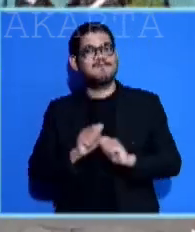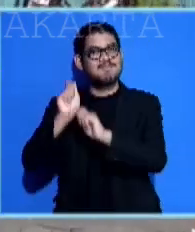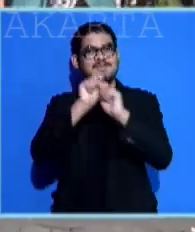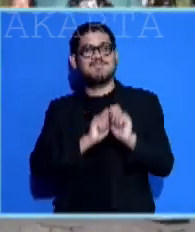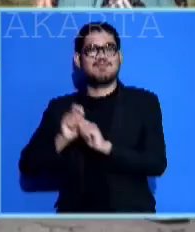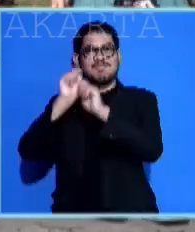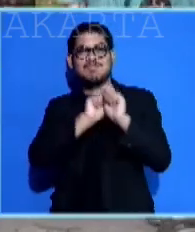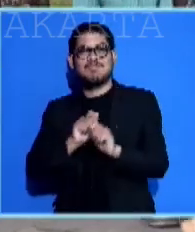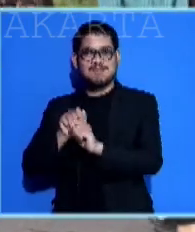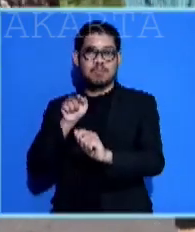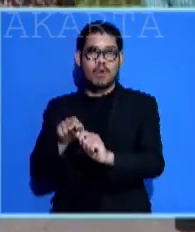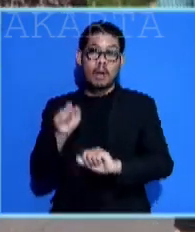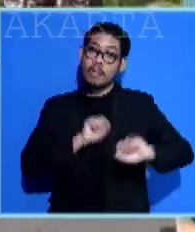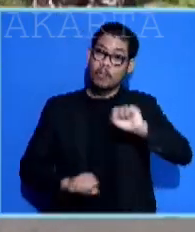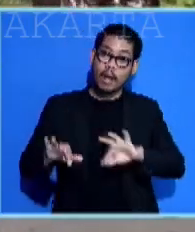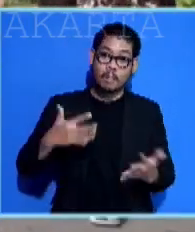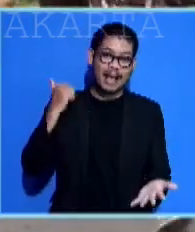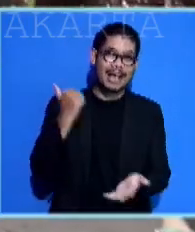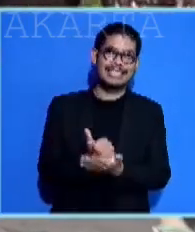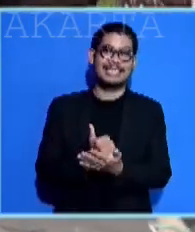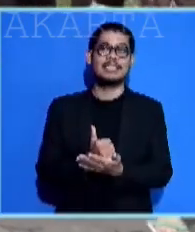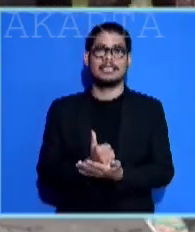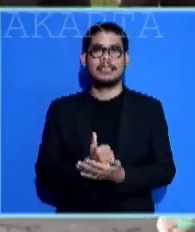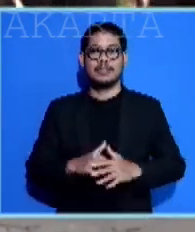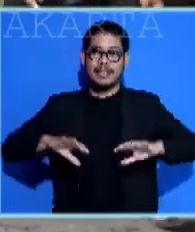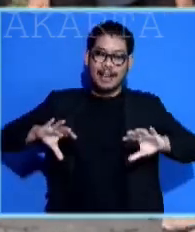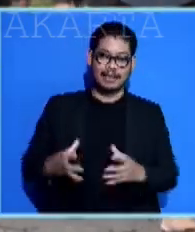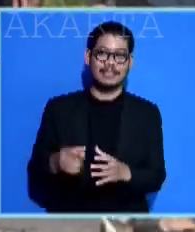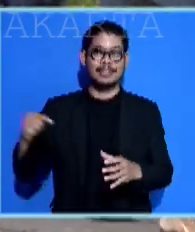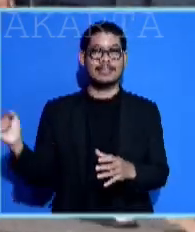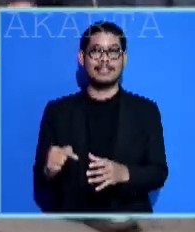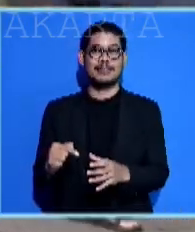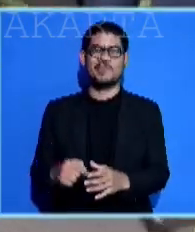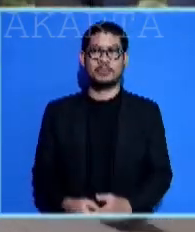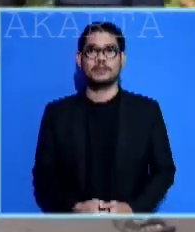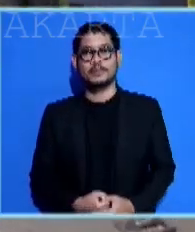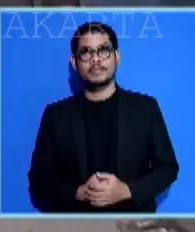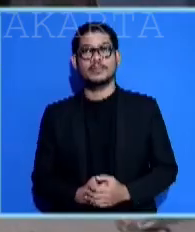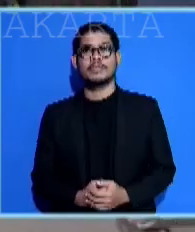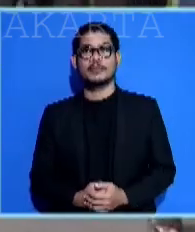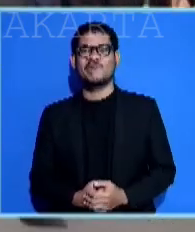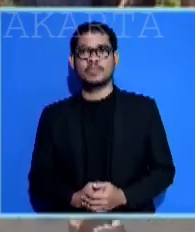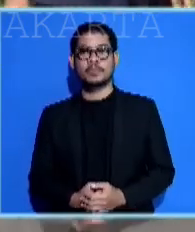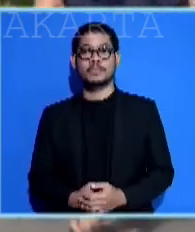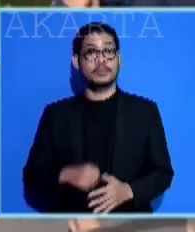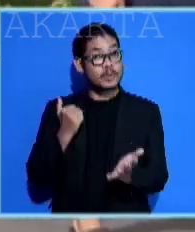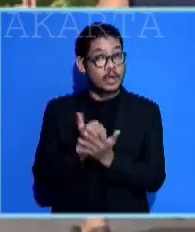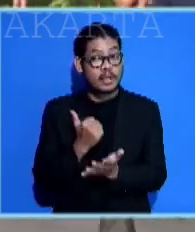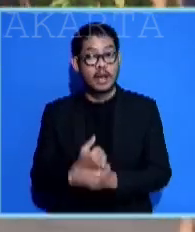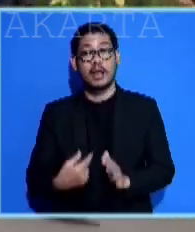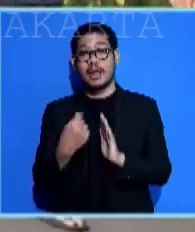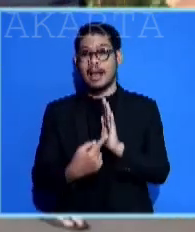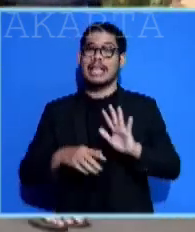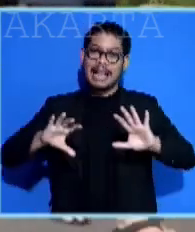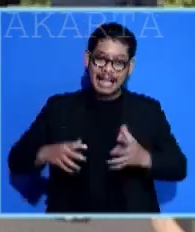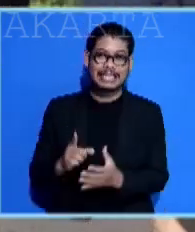itu yang ngerjain dari pure dari anggota kelas. Oke, katanya biaya sendiri ya? Ya, kita pure biaya kelas sendiri,